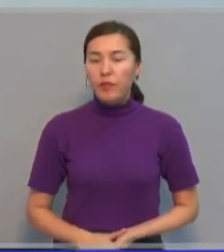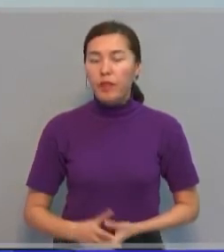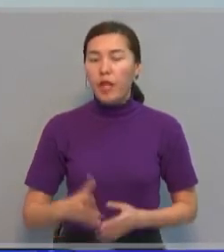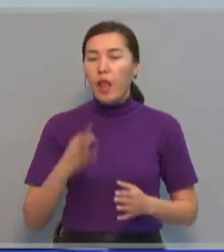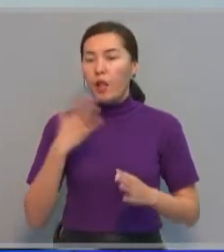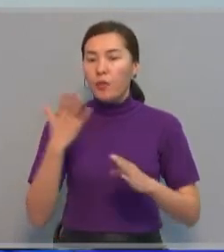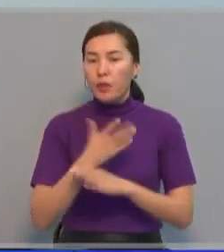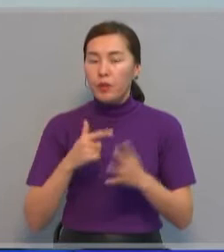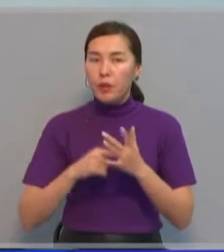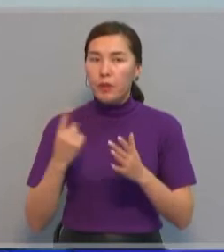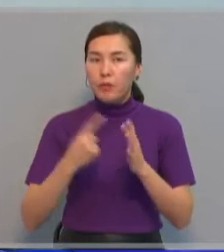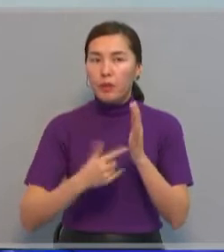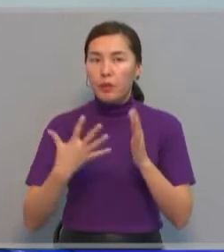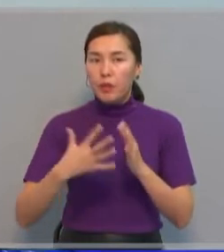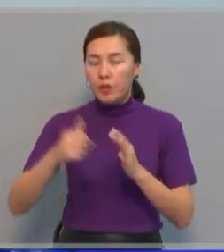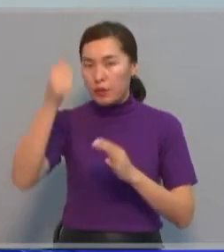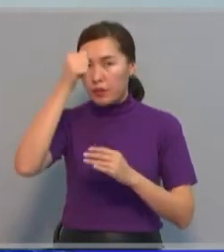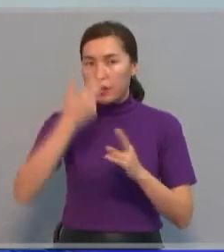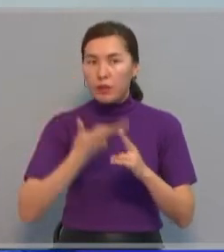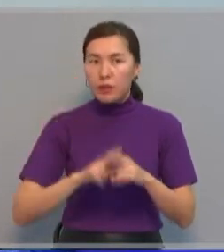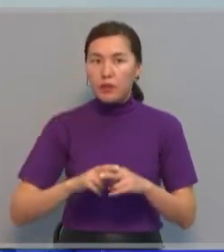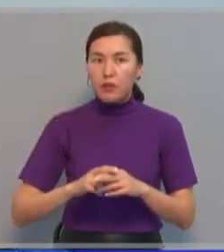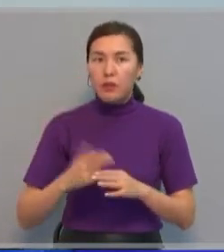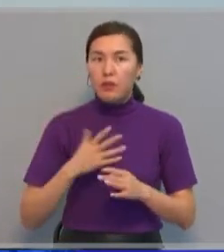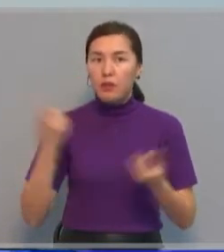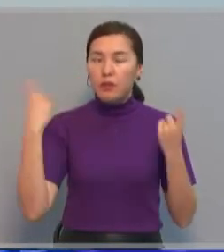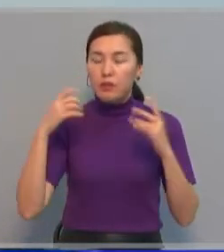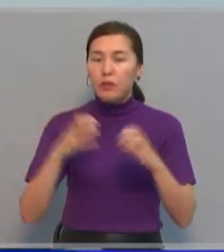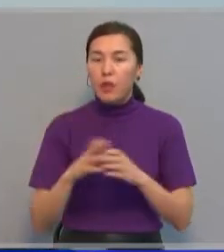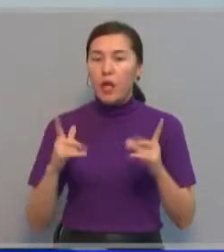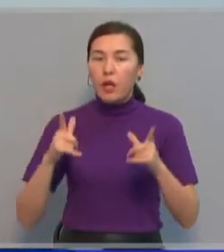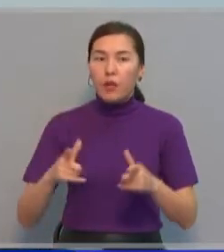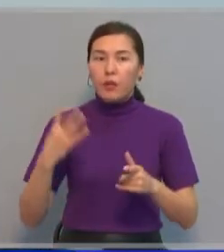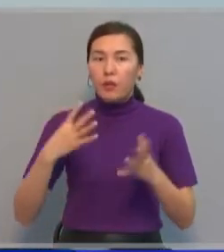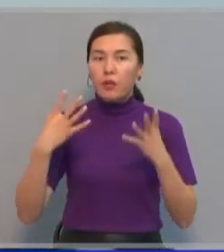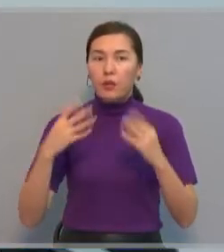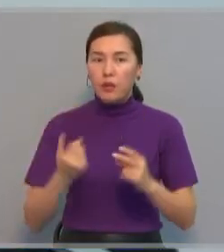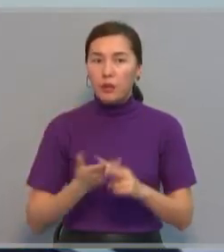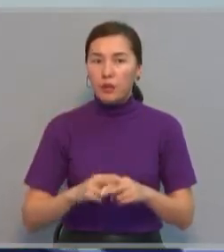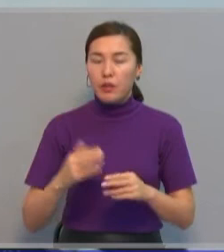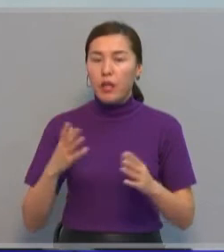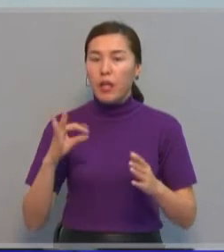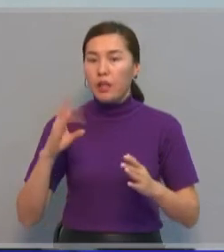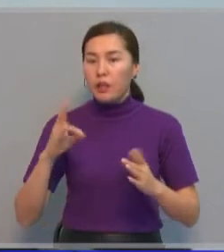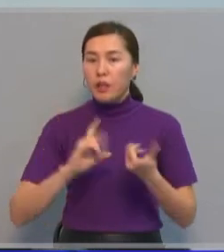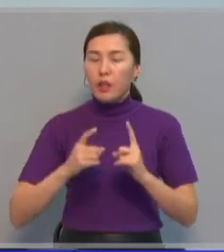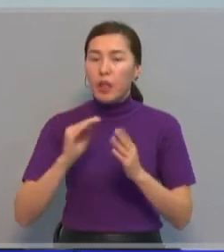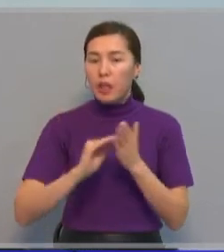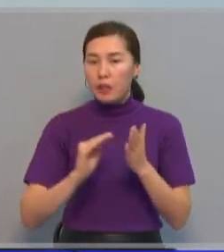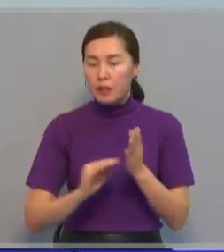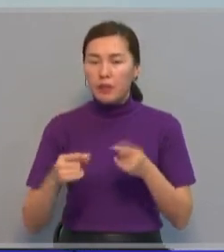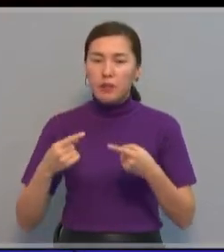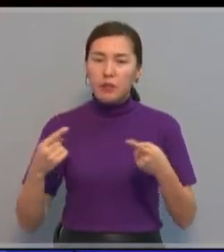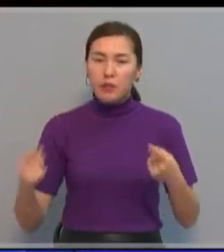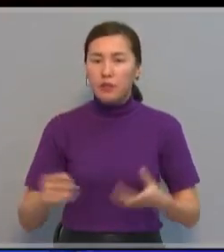Озвучка любого фильма требует полтора месяца времени. На этот проект наш творческий состав приступил за 40 дней. Это кастинг, перевод текста и так